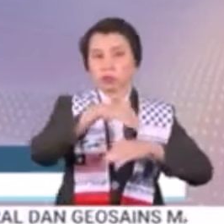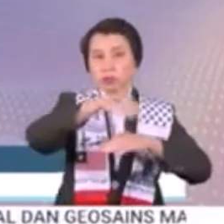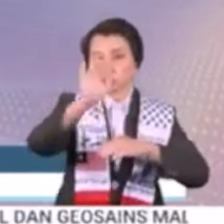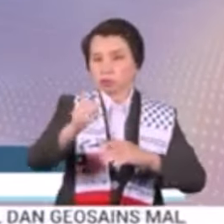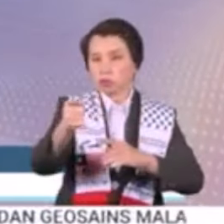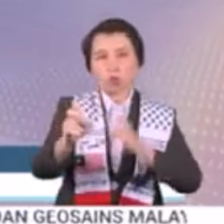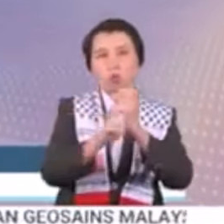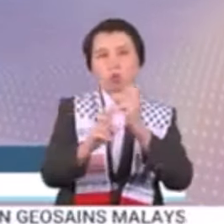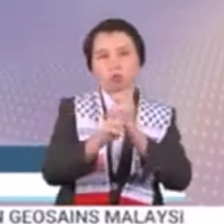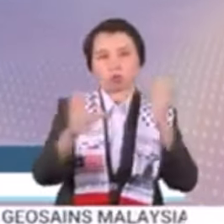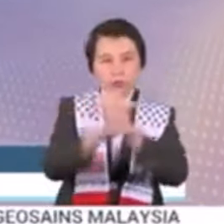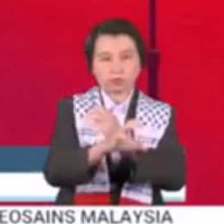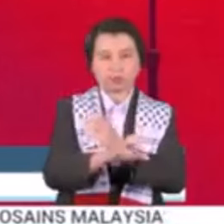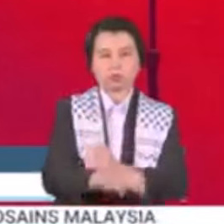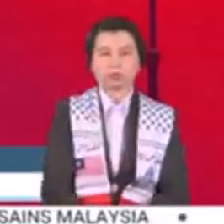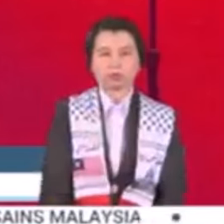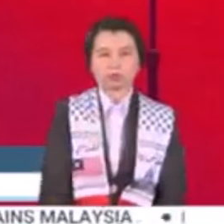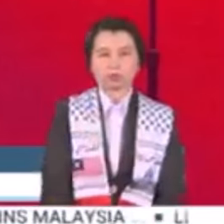lebih mencabar.